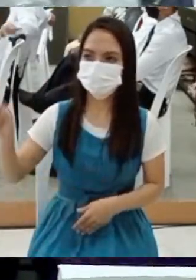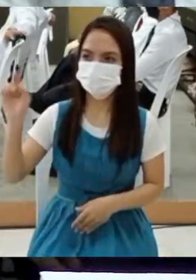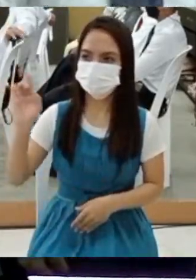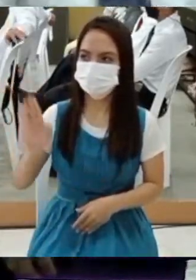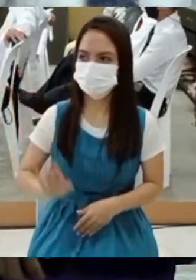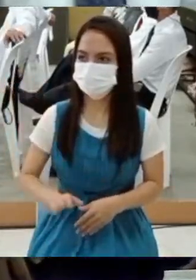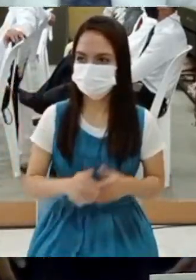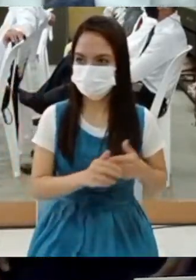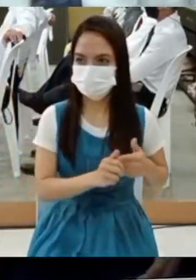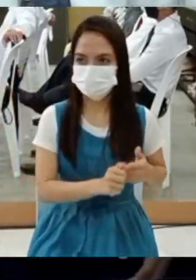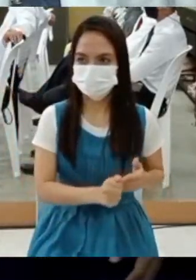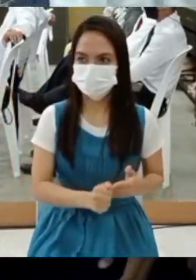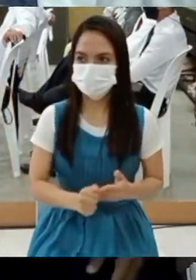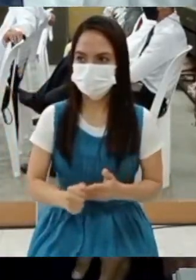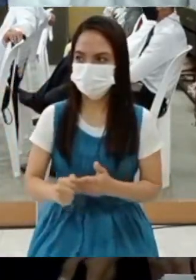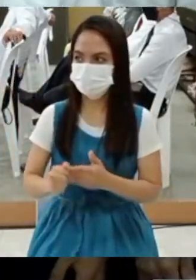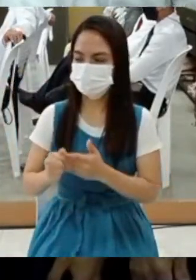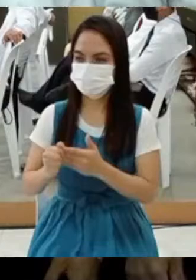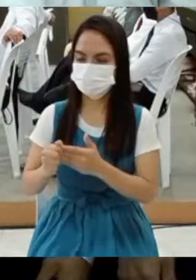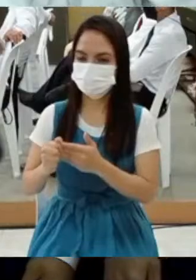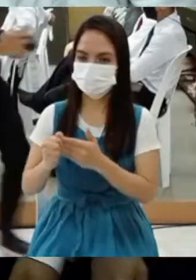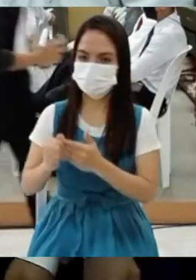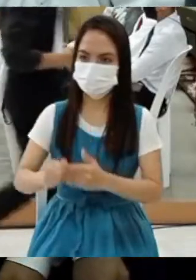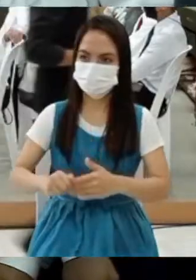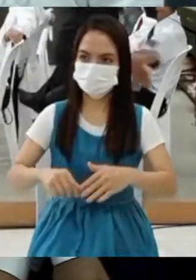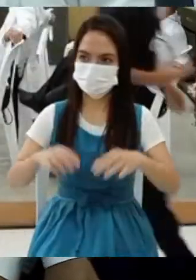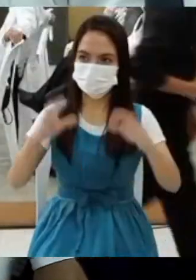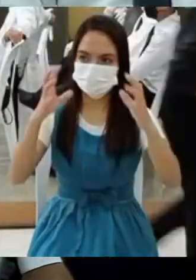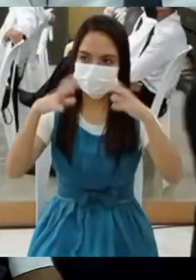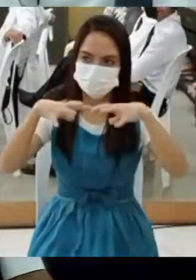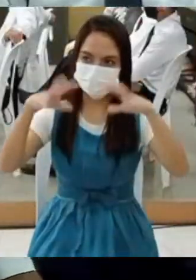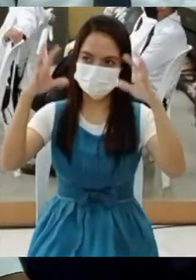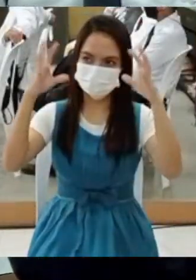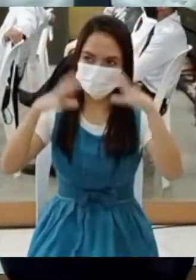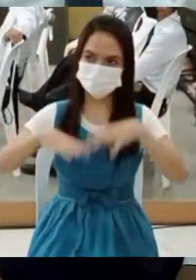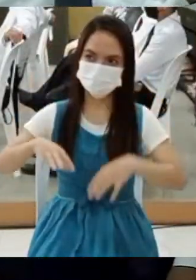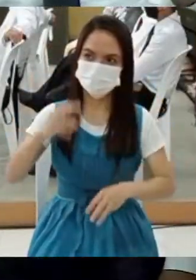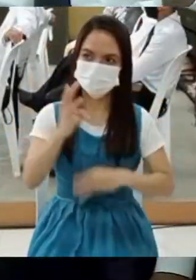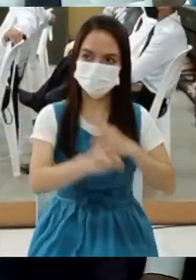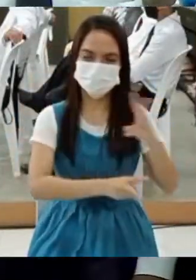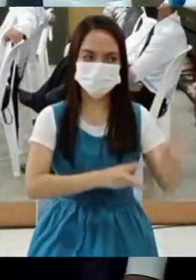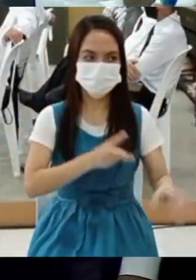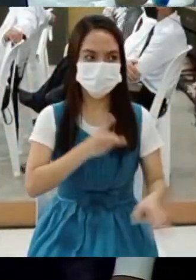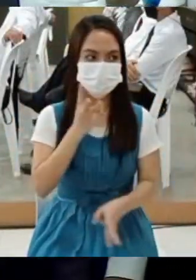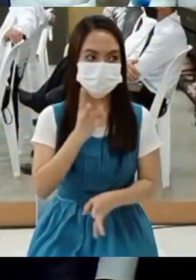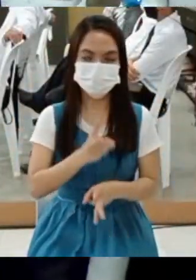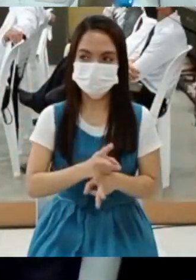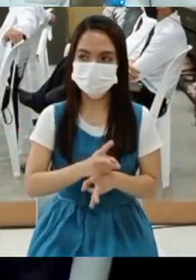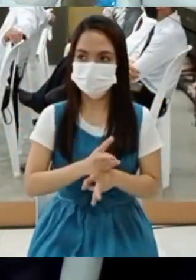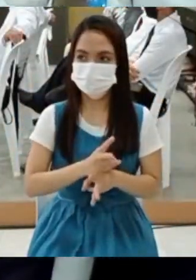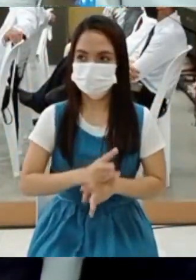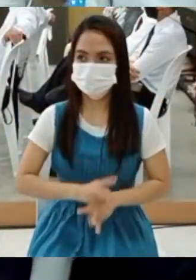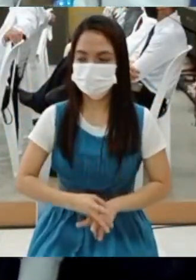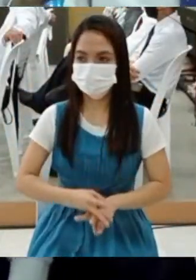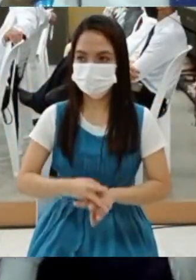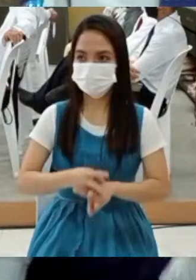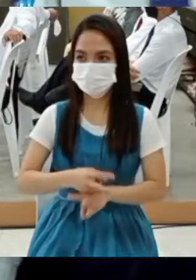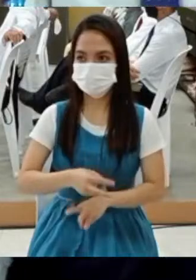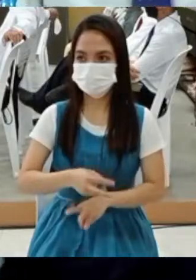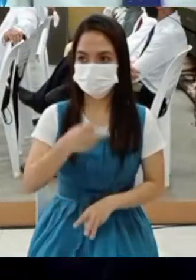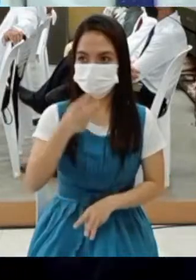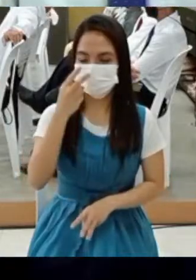aking patnubay sa mabagyong mundo, at pakikitang